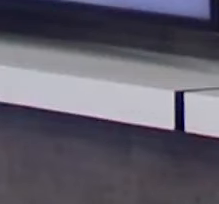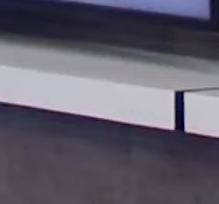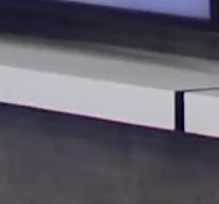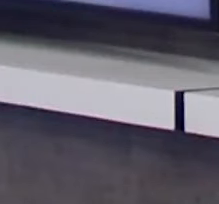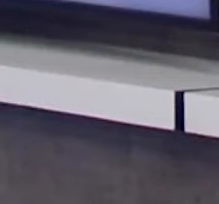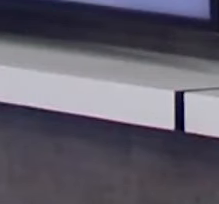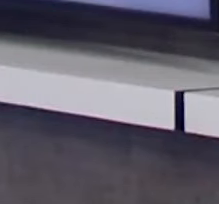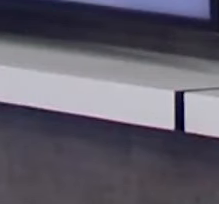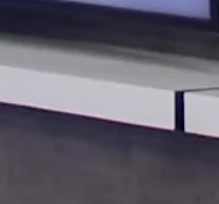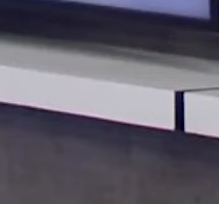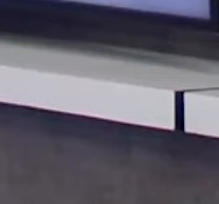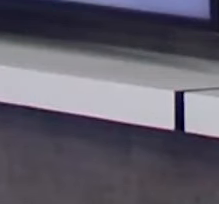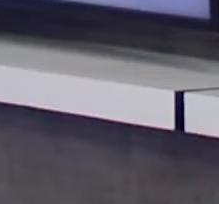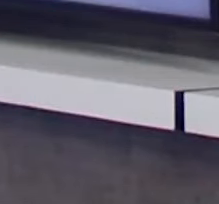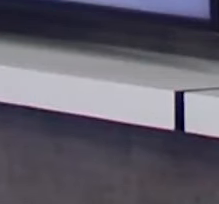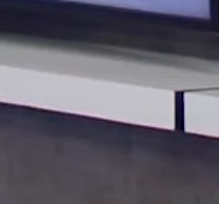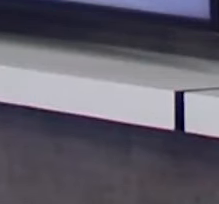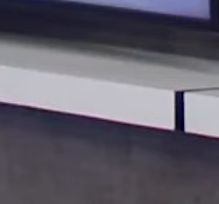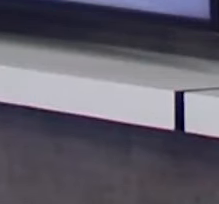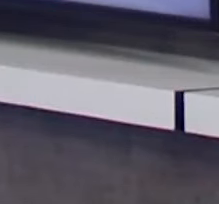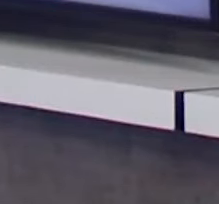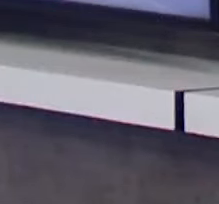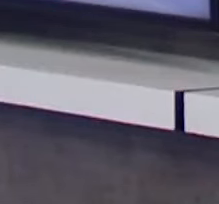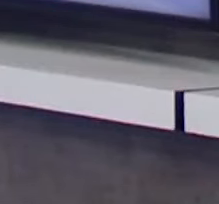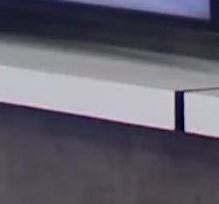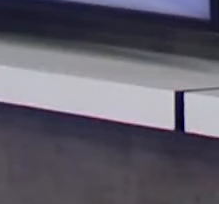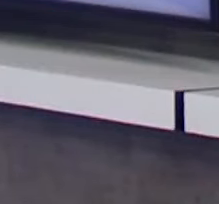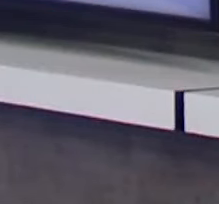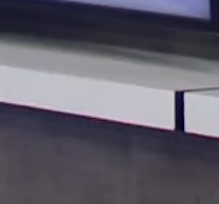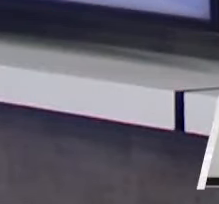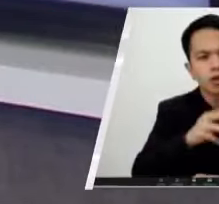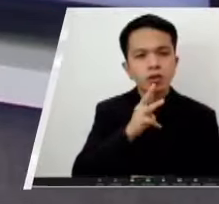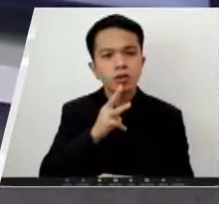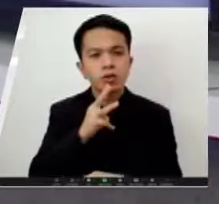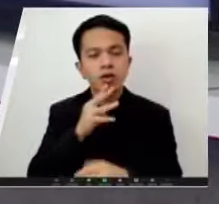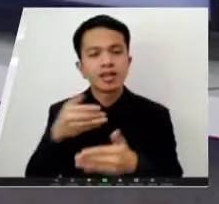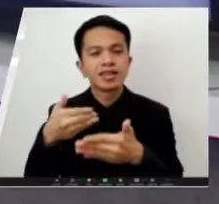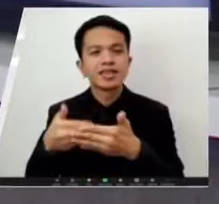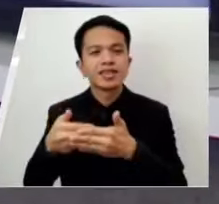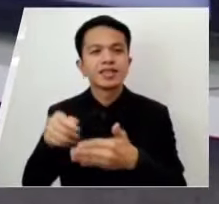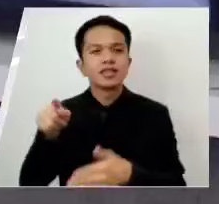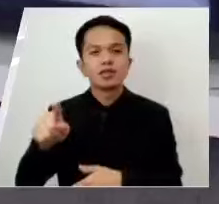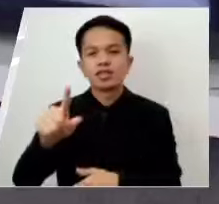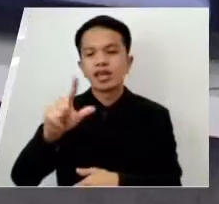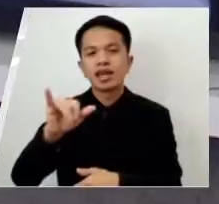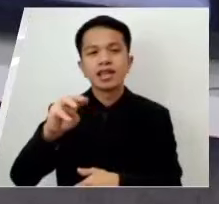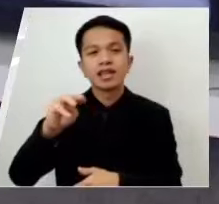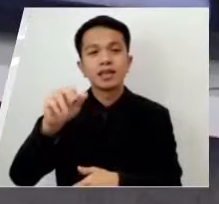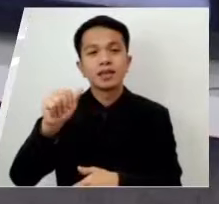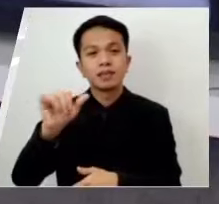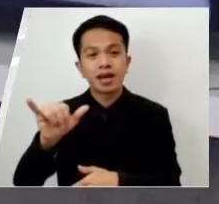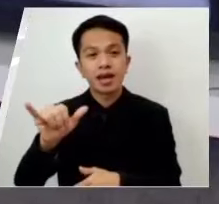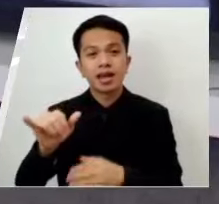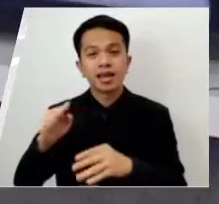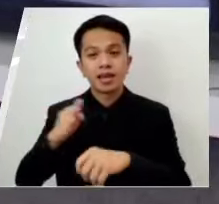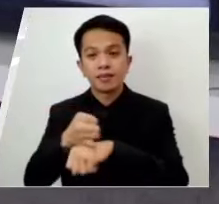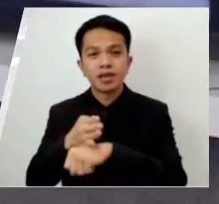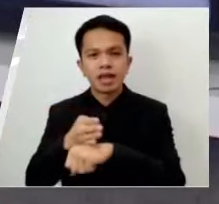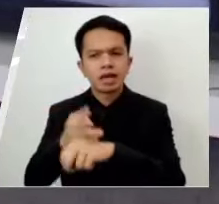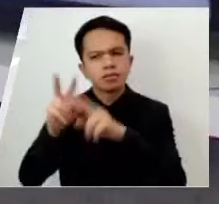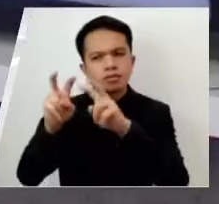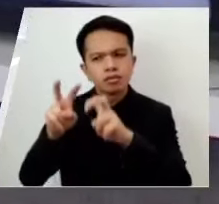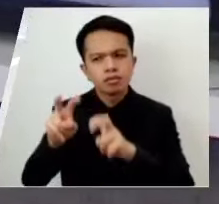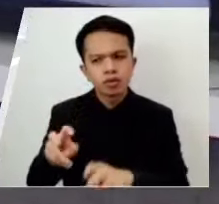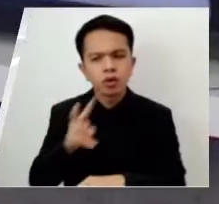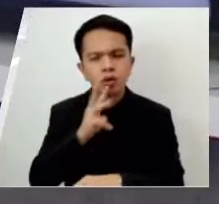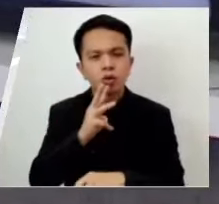Susuriin ang kalidad ng tubig ilalim ng lupa malapit sa baybayin ng Limay, Bataan dahil sa paglubog ng MT Terra Nova. Aabuti